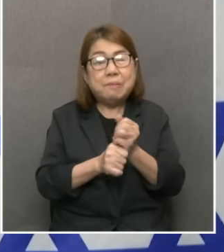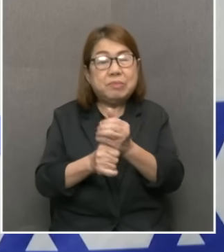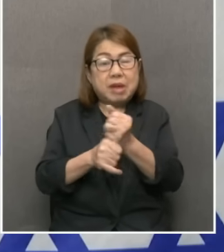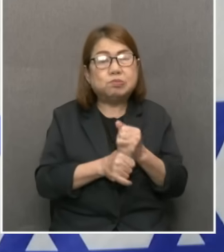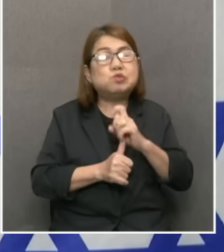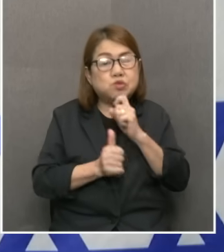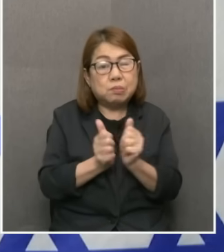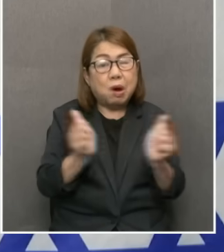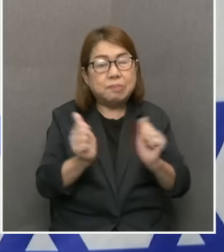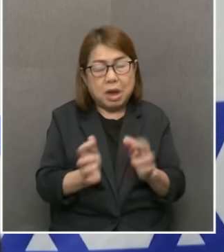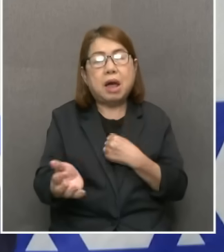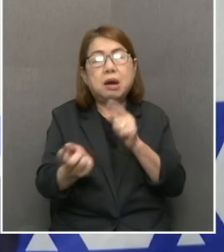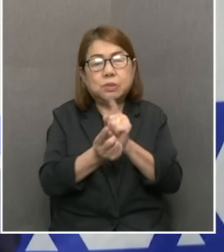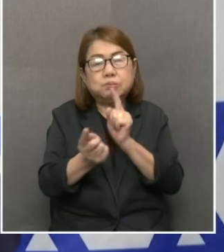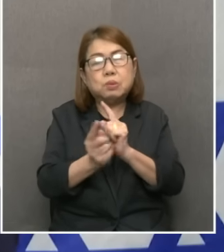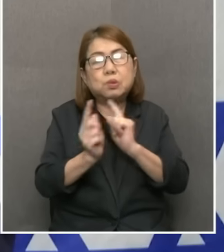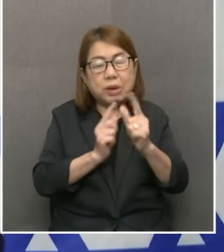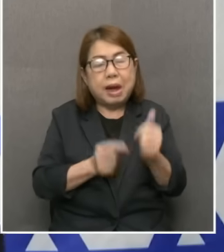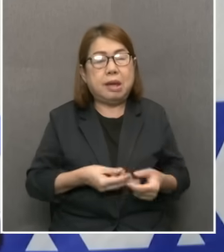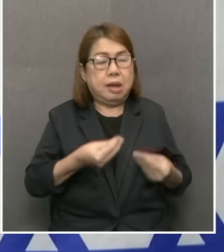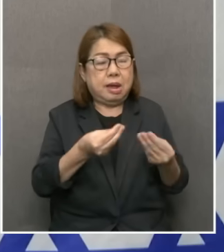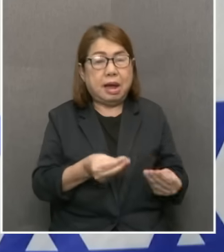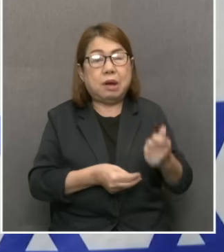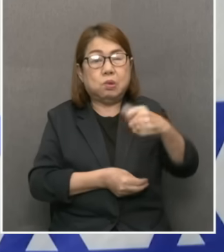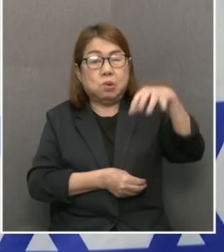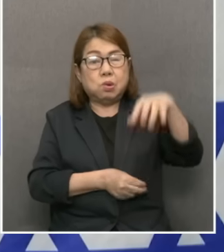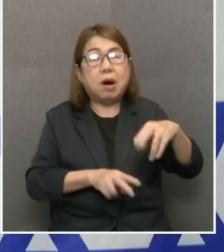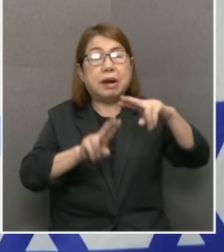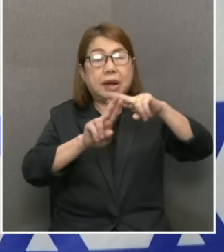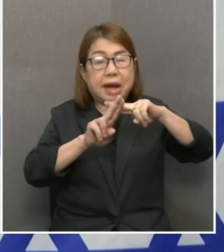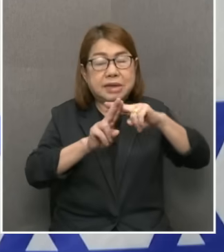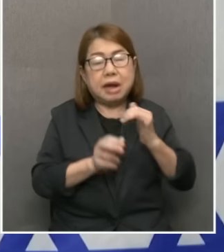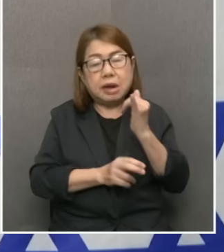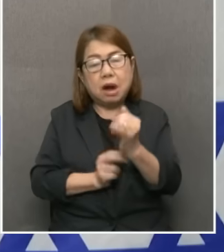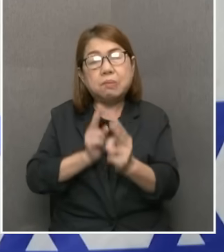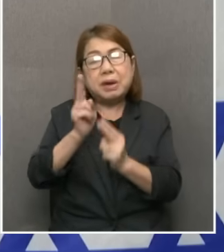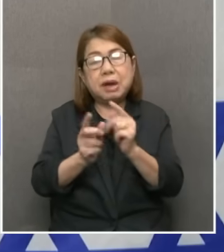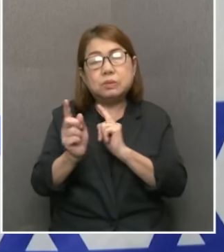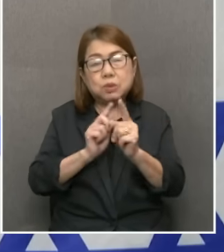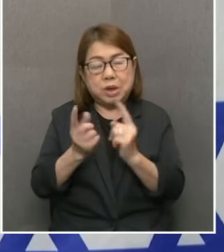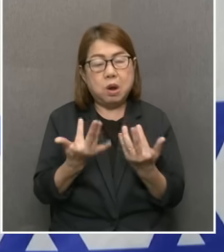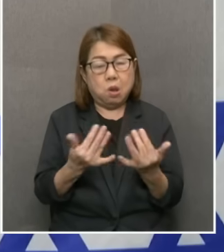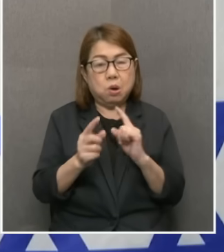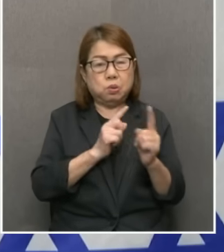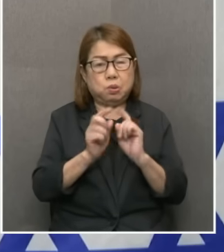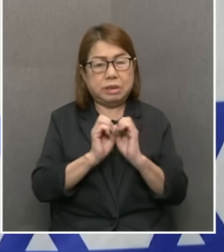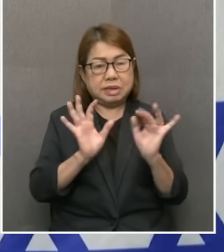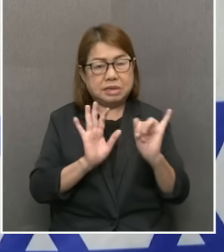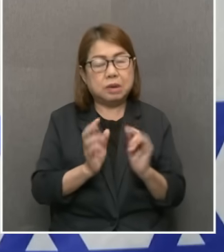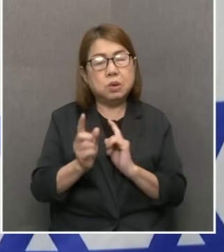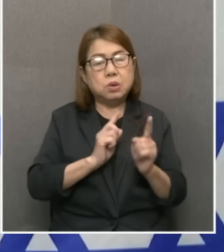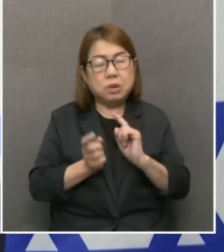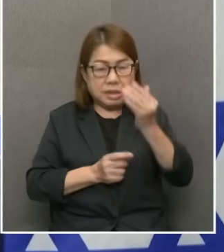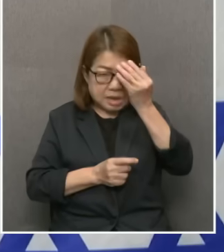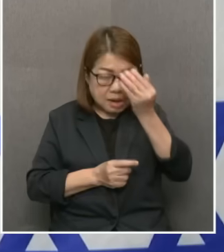ให้กาชาดเนี่ยเข้าเยี่ยมตัวประกันได้นี้กำลังอยู่ระหว่างการเจรจานะก็คุยกันอยู่ระหว่างอิสราเอลแล้วก็ฮามาส